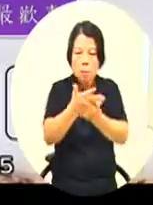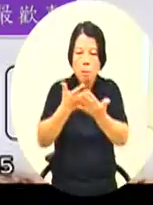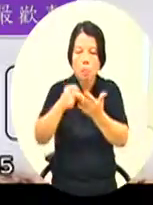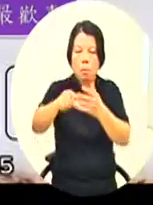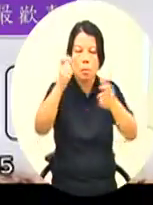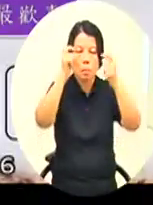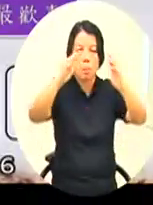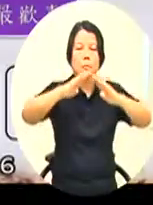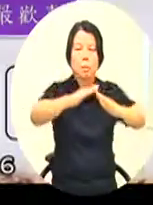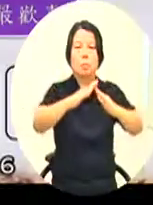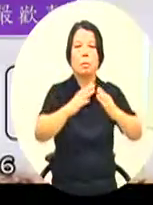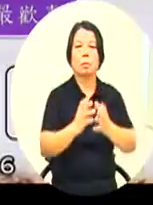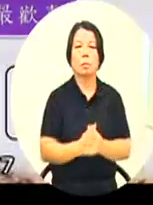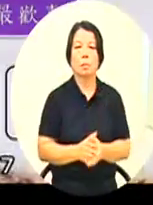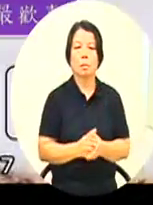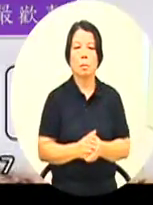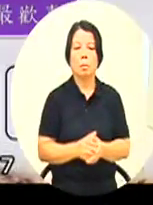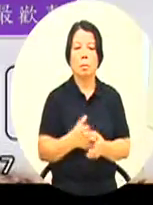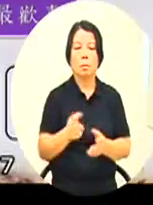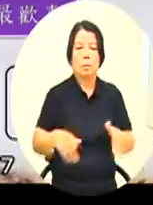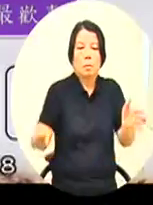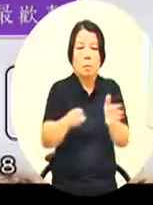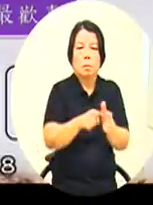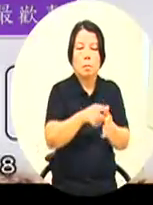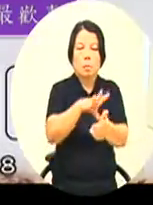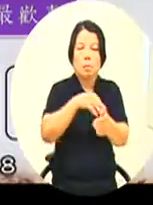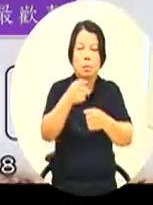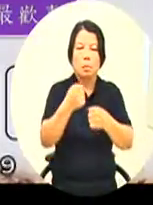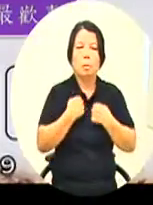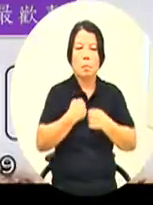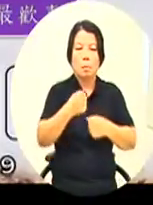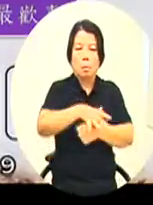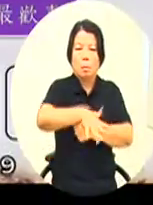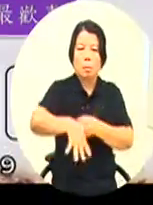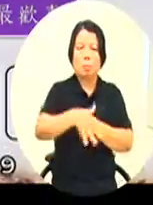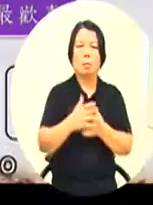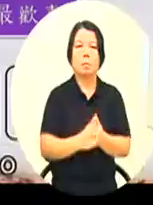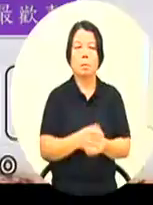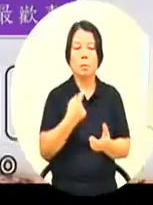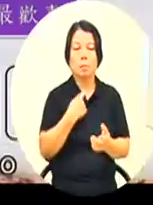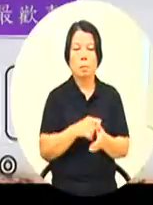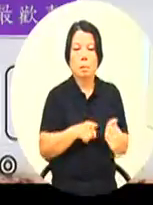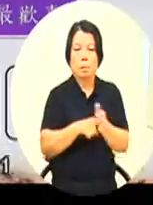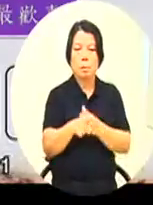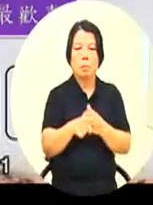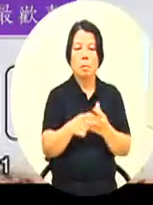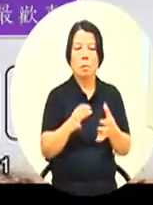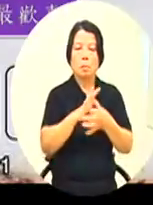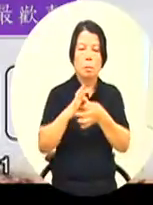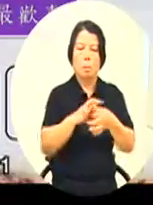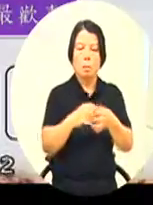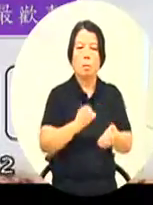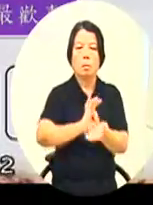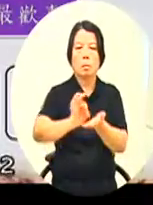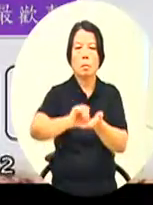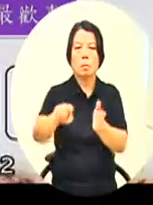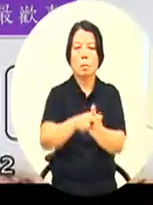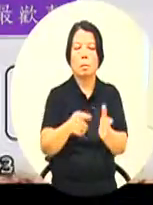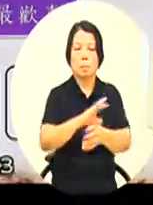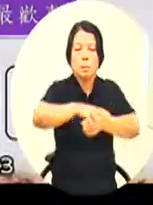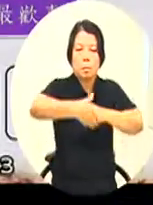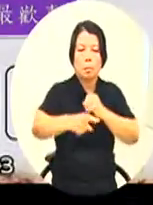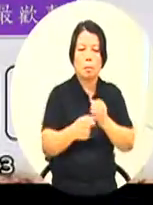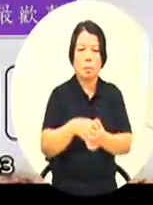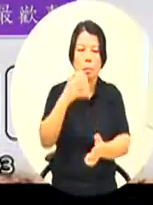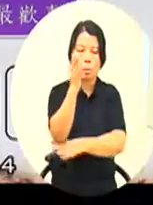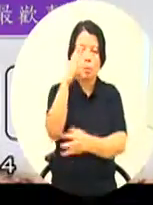雄市这个最终身学习的这个所有的一个系别的一个相关的在实用上哈，包括在证照